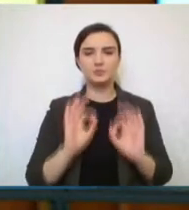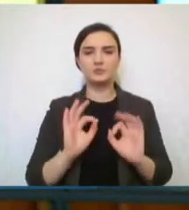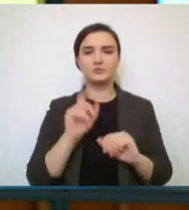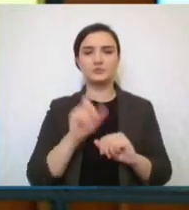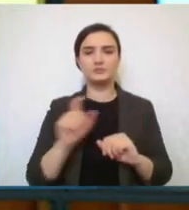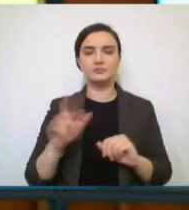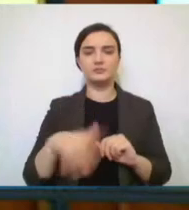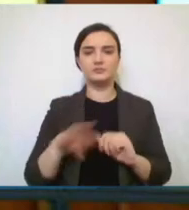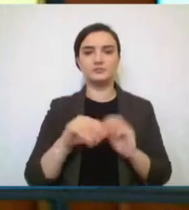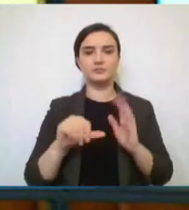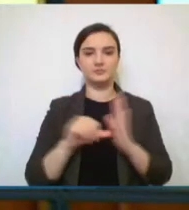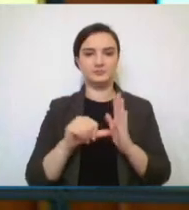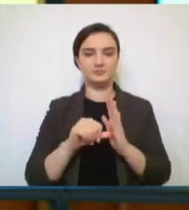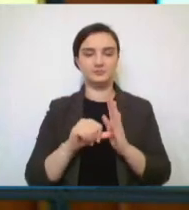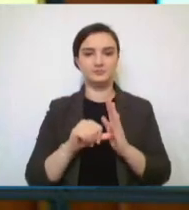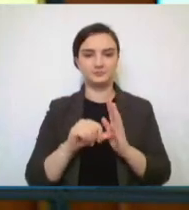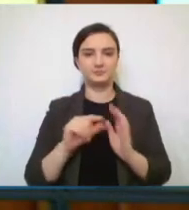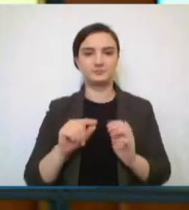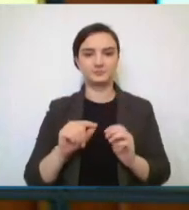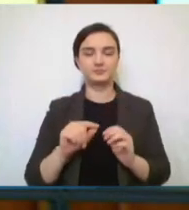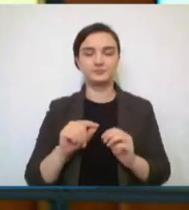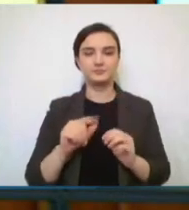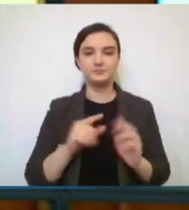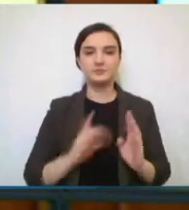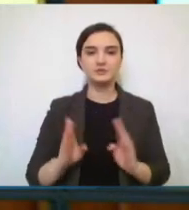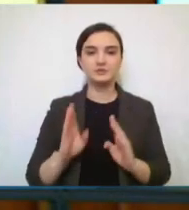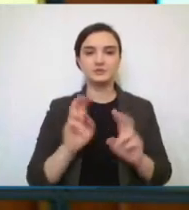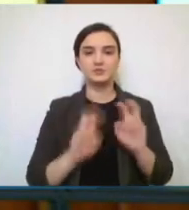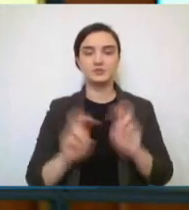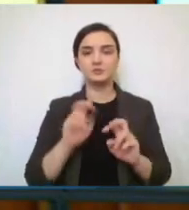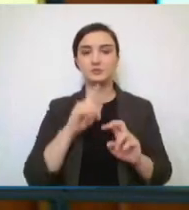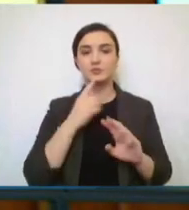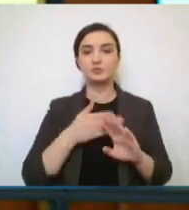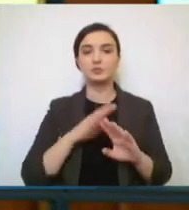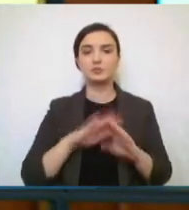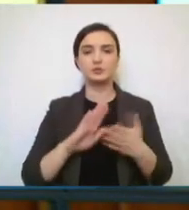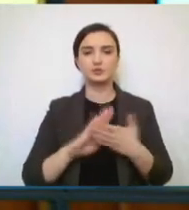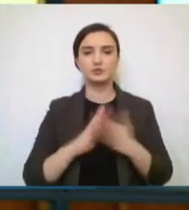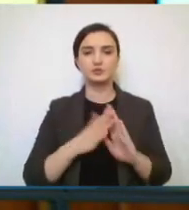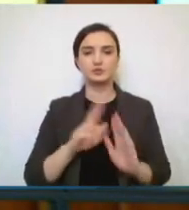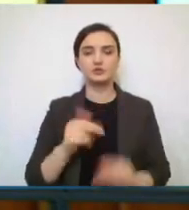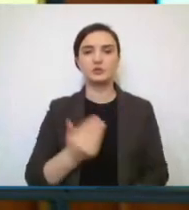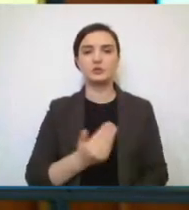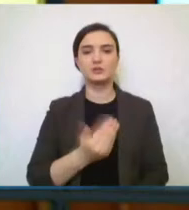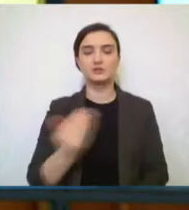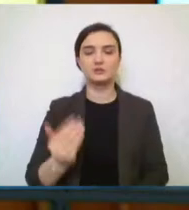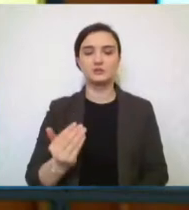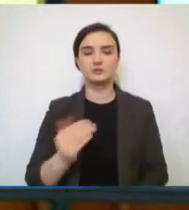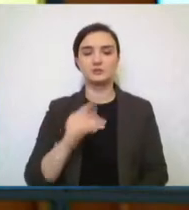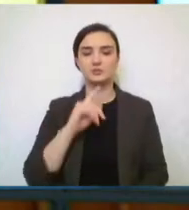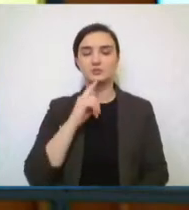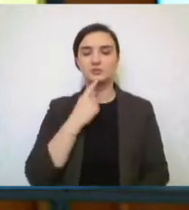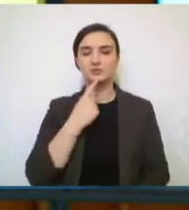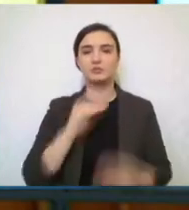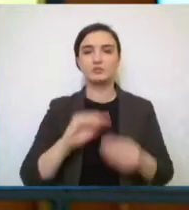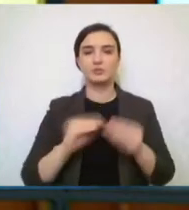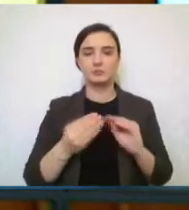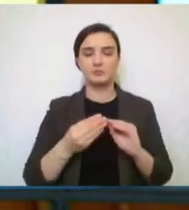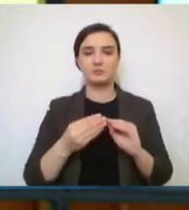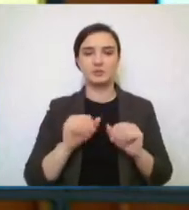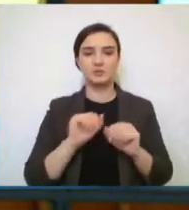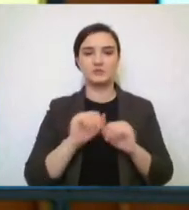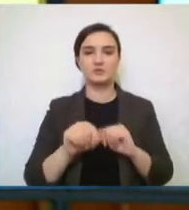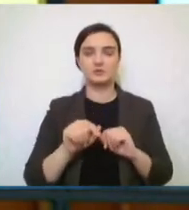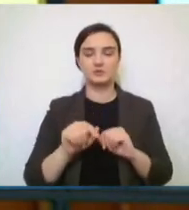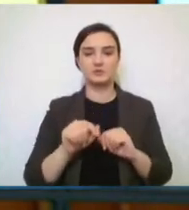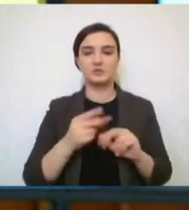დახმარებით მოძებნოთ გამოსავალი რთულ სიტუაციაში და თქვენი რთული პრობლემები გადაჭრათ. იმის მიხედვით,